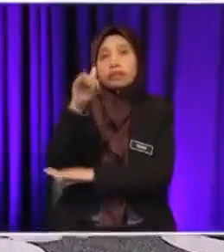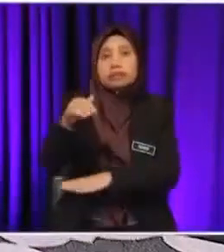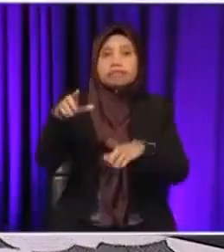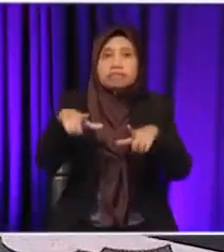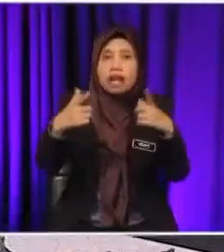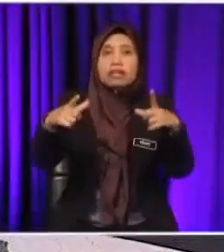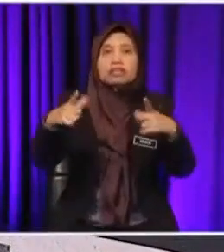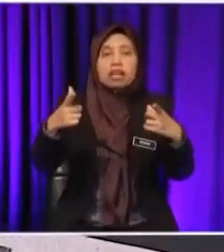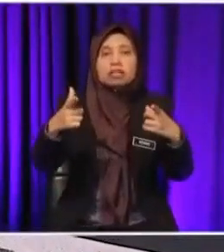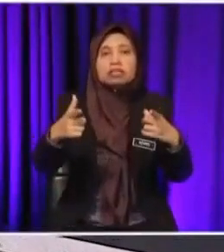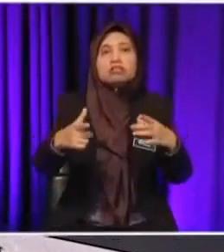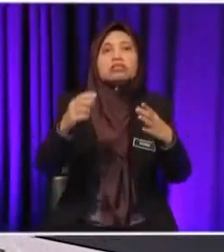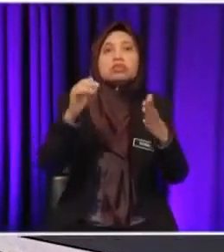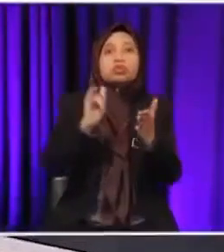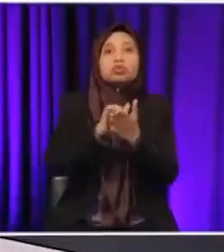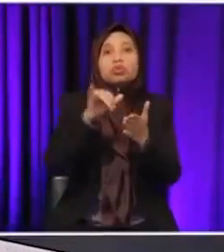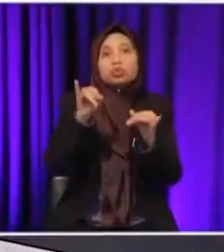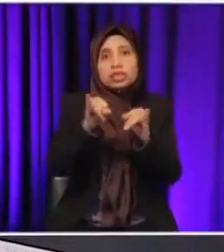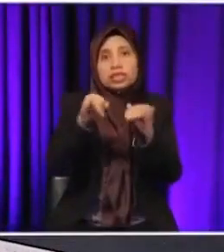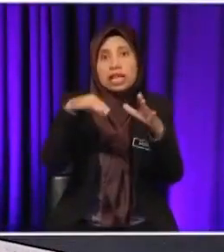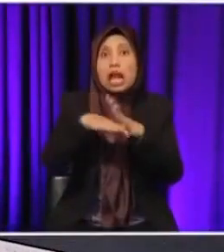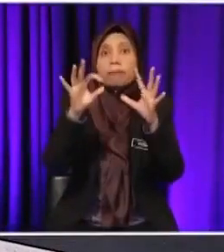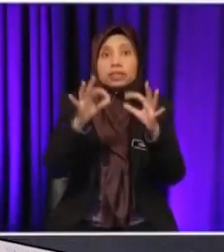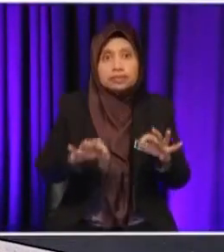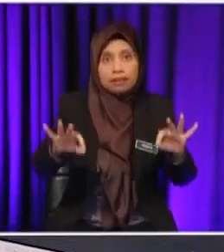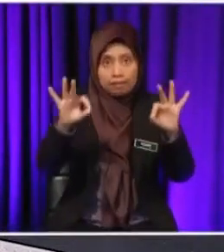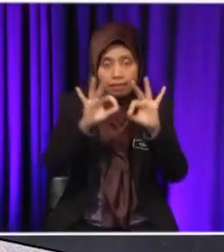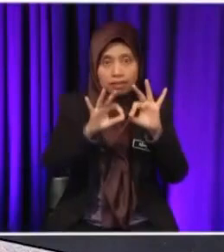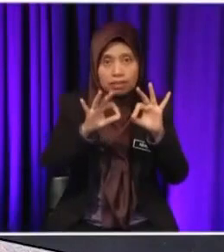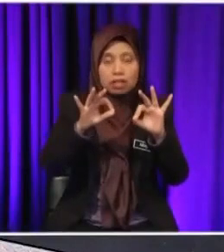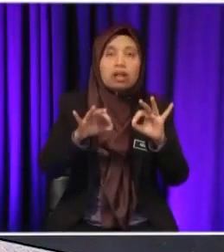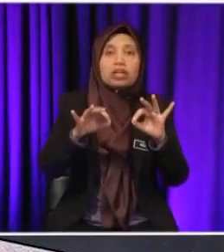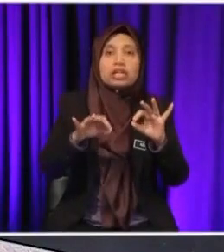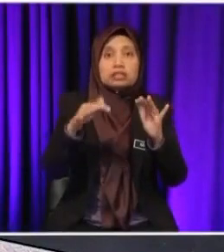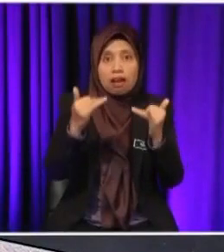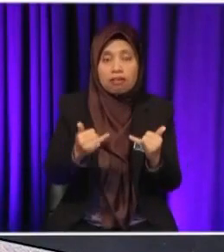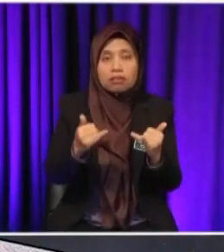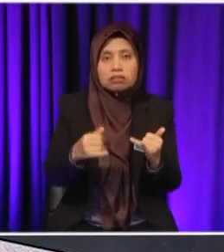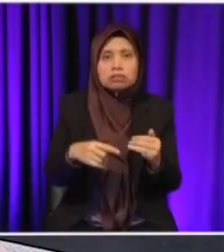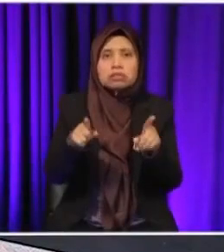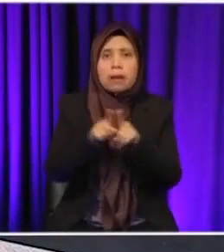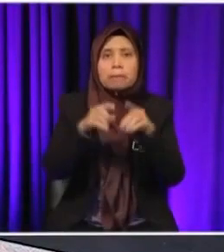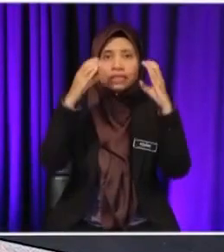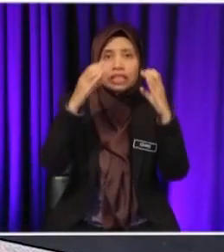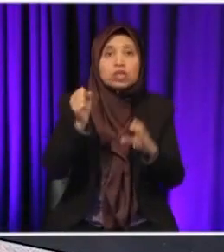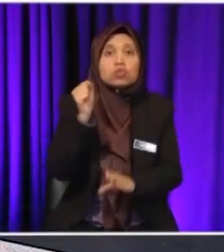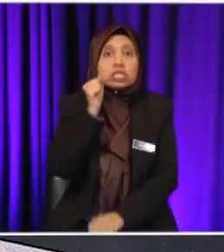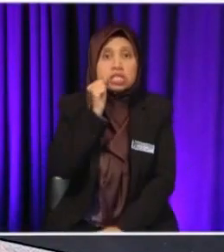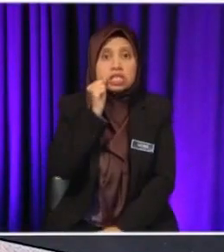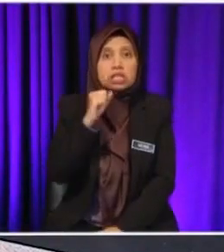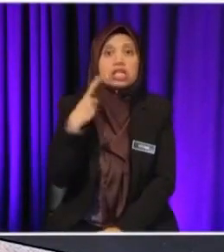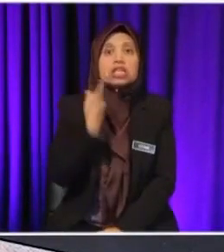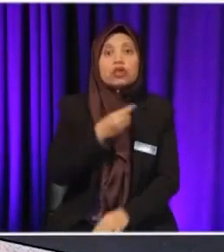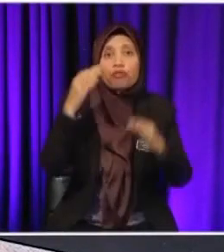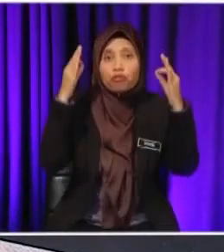Begitu juga dalam sesebuah cerpen. Jadi hari ini dalam Kesusasteraan Melayu Komunikatif bersama dengan Cikgu Siti Suhaila, kita akan memberi